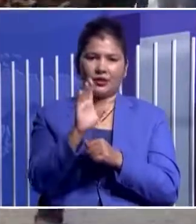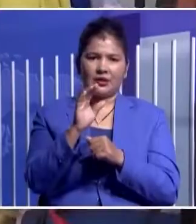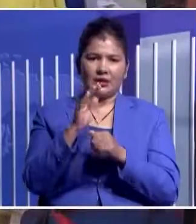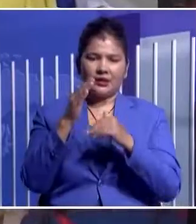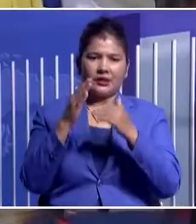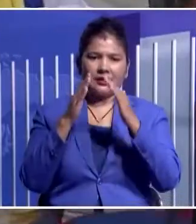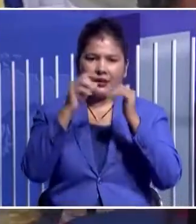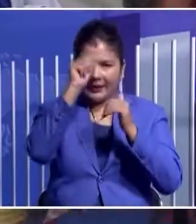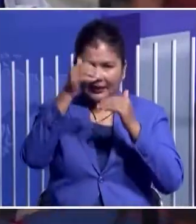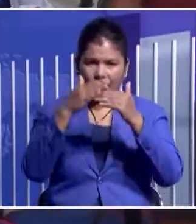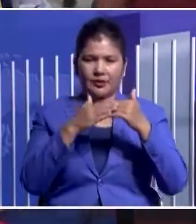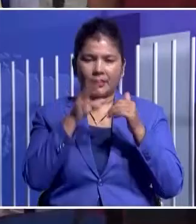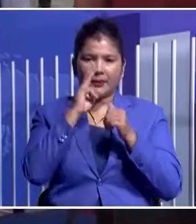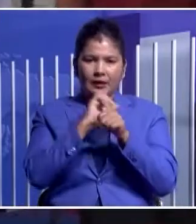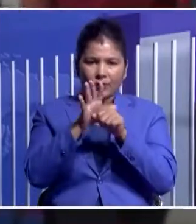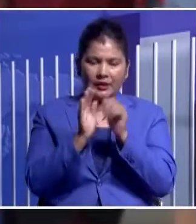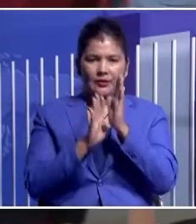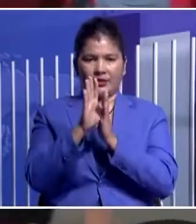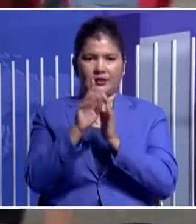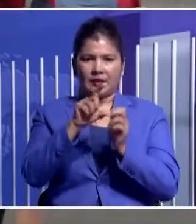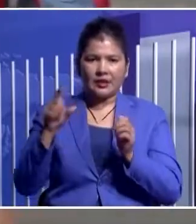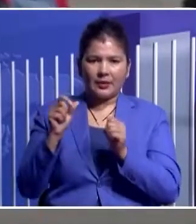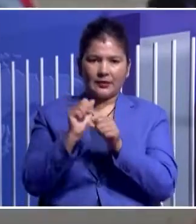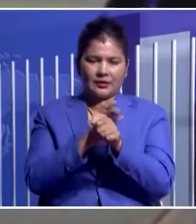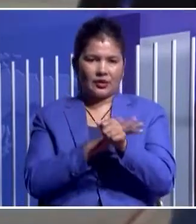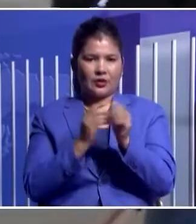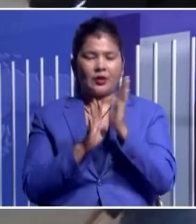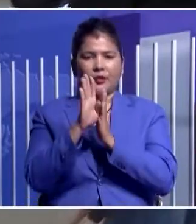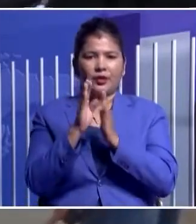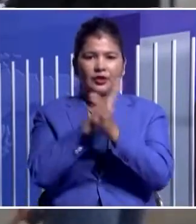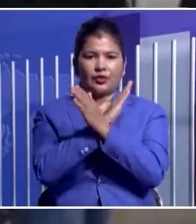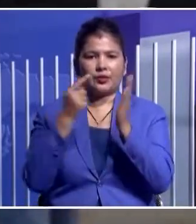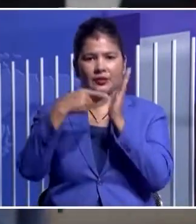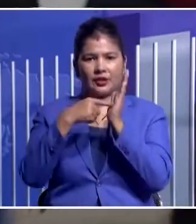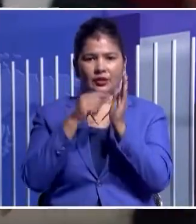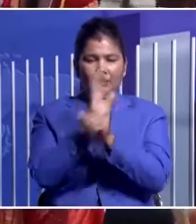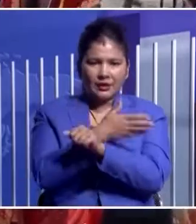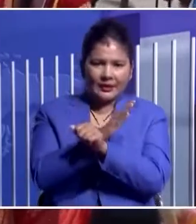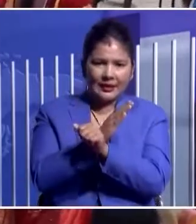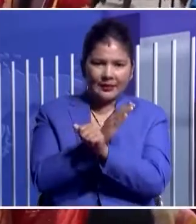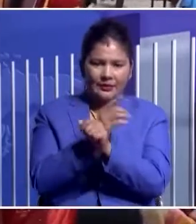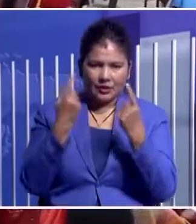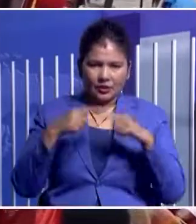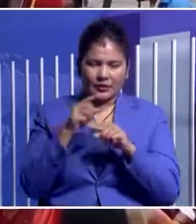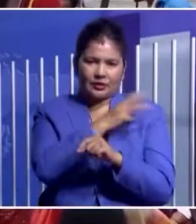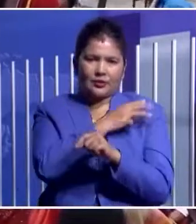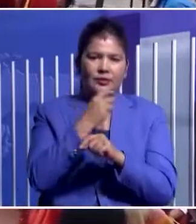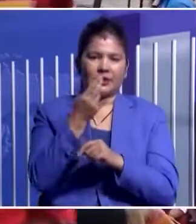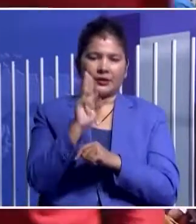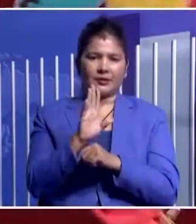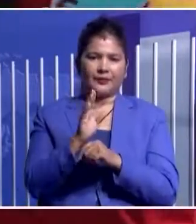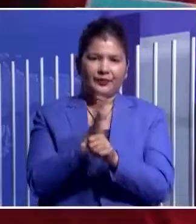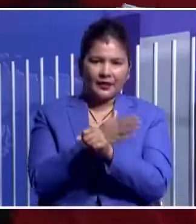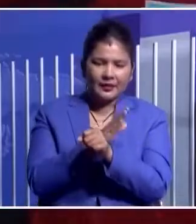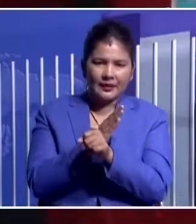छिमेकी भारतमा कोरोनाको संक्रमण बढेसँगै नेपालमा पनि संक्रमण बढ्ने जोखिम देखिएको सीमा नाकामा खटिएका स्वास्थ्य कर्मीहरूले बताएका छन्।